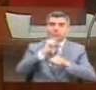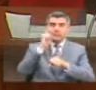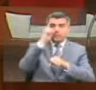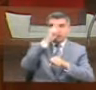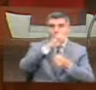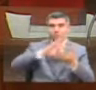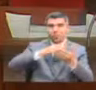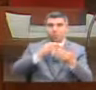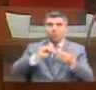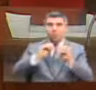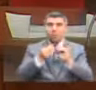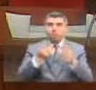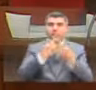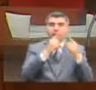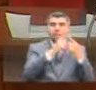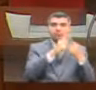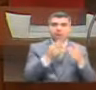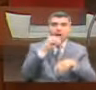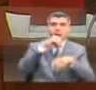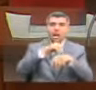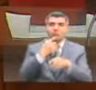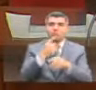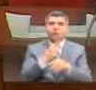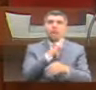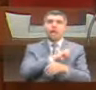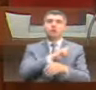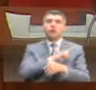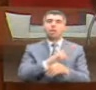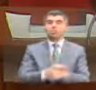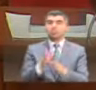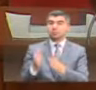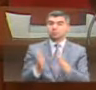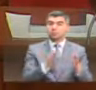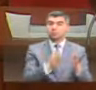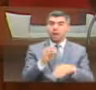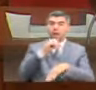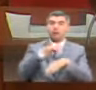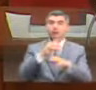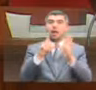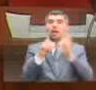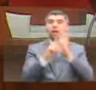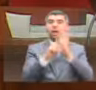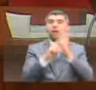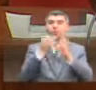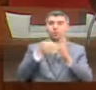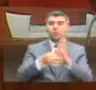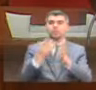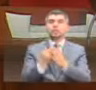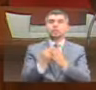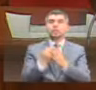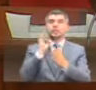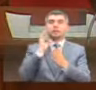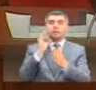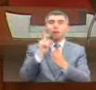رقم 1799 المتعلق بمدونة التأمينات. مقترح قانون تنظيمي يقضي بتتميم القانون التنظيمي